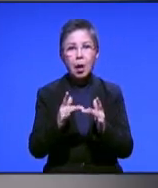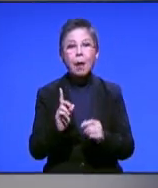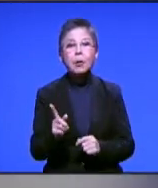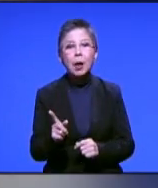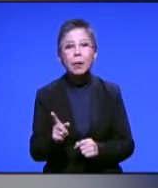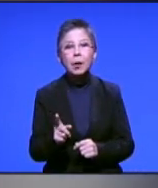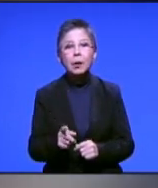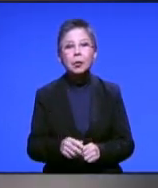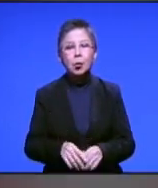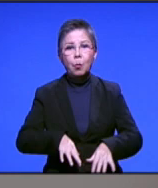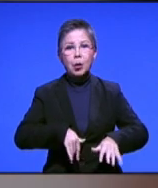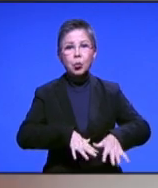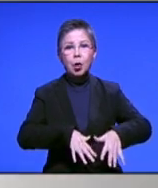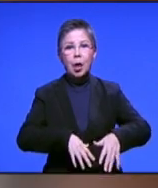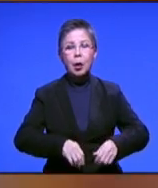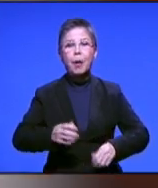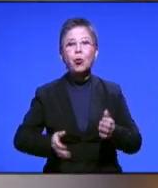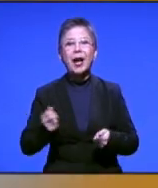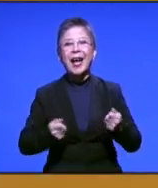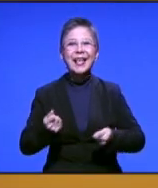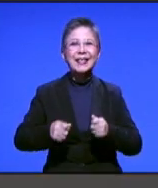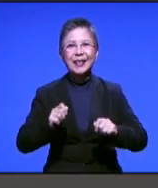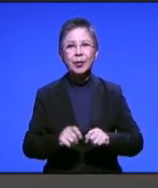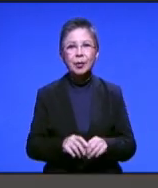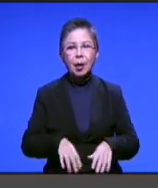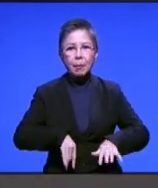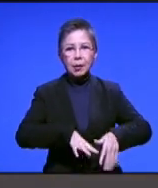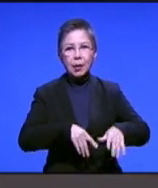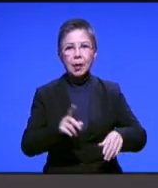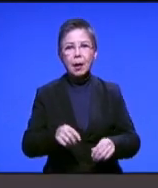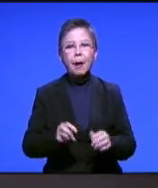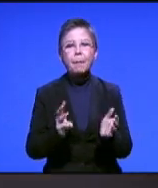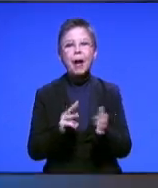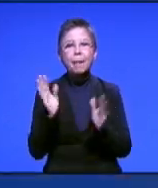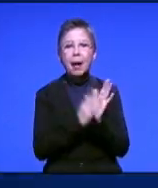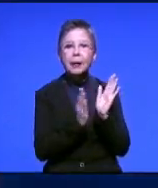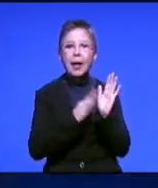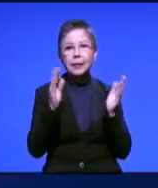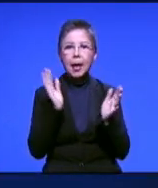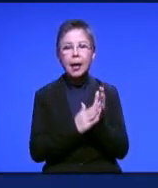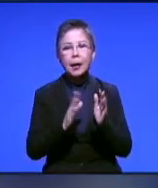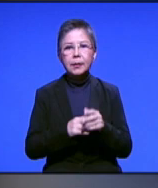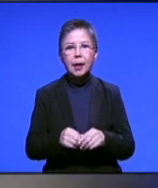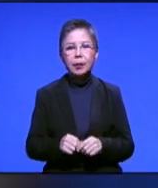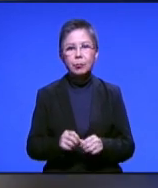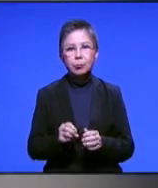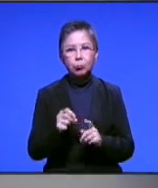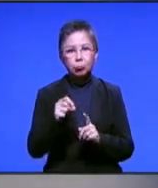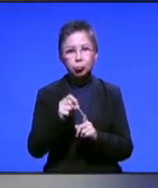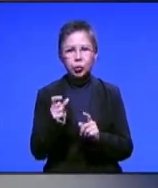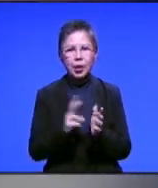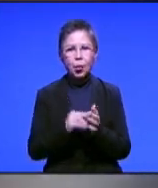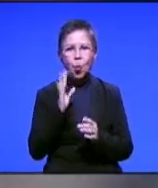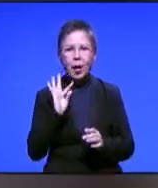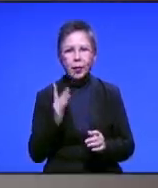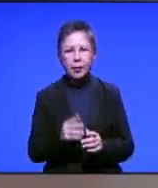viral, diketahui pasukan marching band yang melakukan atraksi adalah marching band Madrasah Mathaliul Huda Puncak Wangi. Dan insiden berlangsung